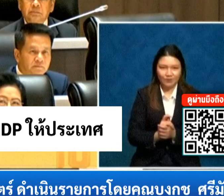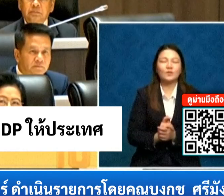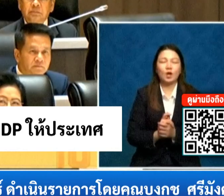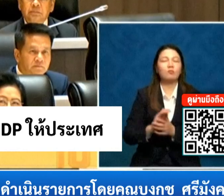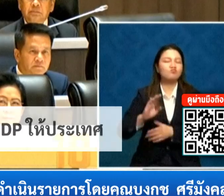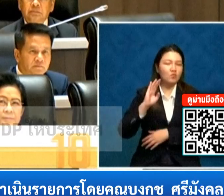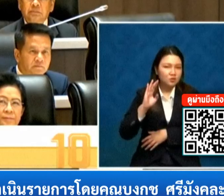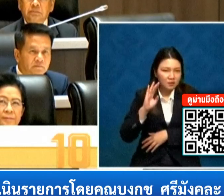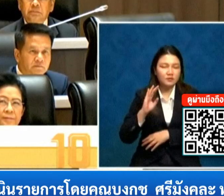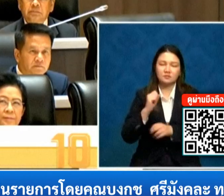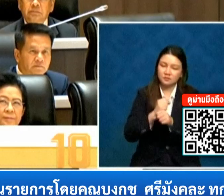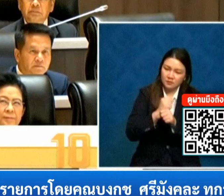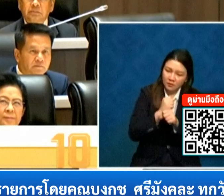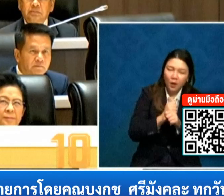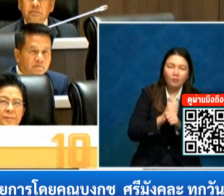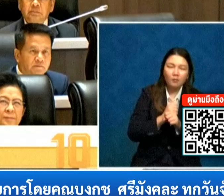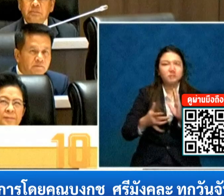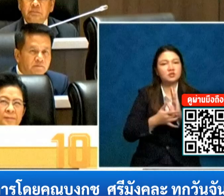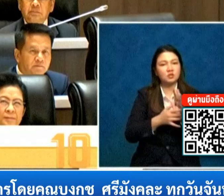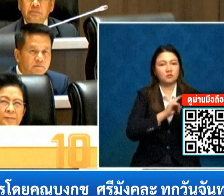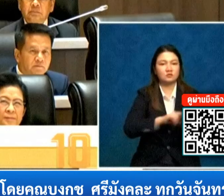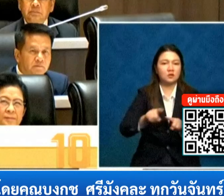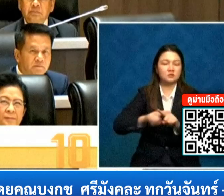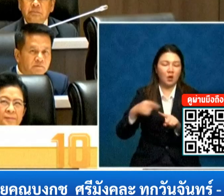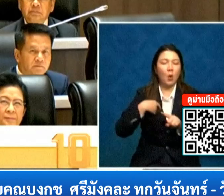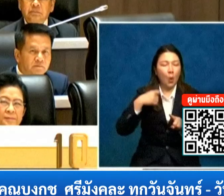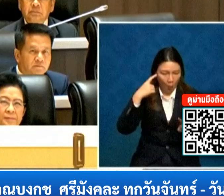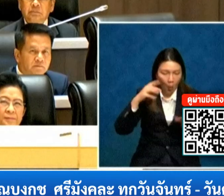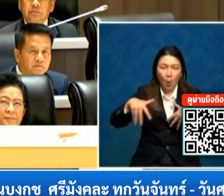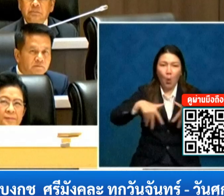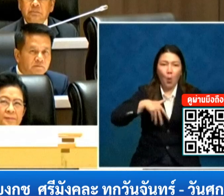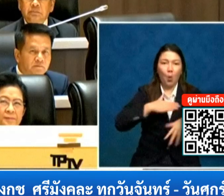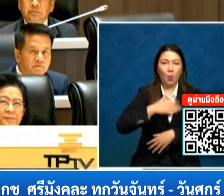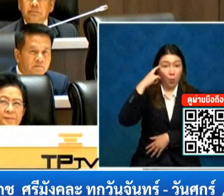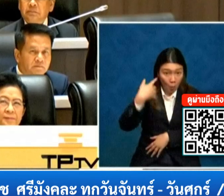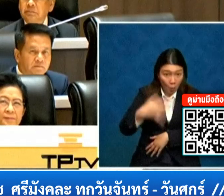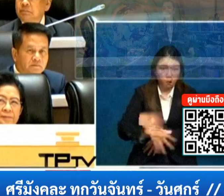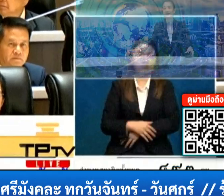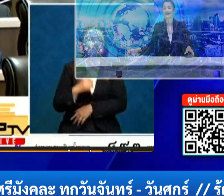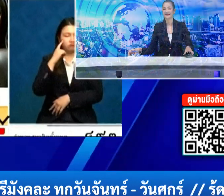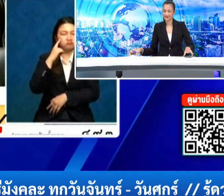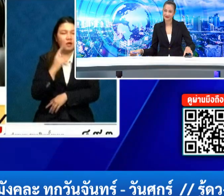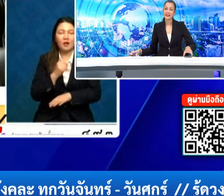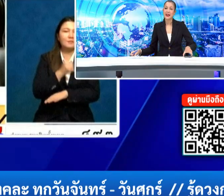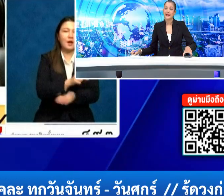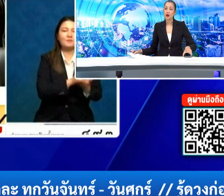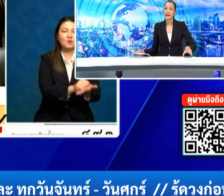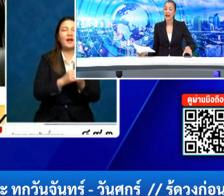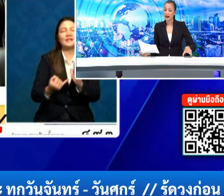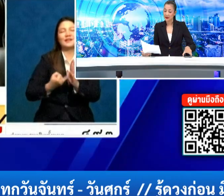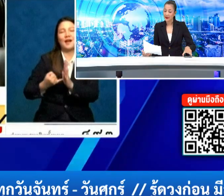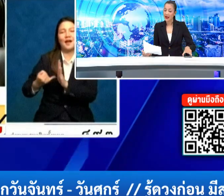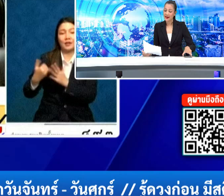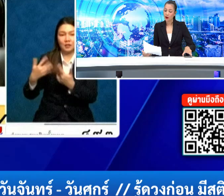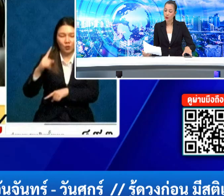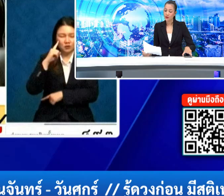ลก็จะสามารถที่จะเป็นลูกค้าที่ดีหรืออาจจะเป็นโคดเดอร์เป็นคนเขียนโปรแกรม นี่ก็เป็น